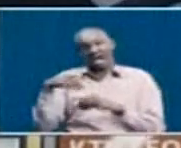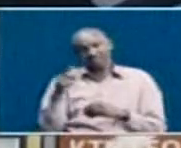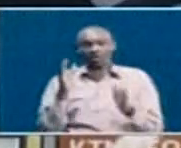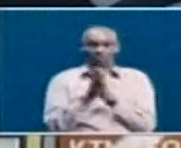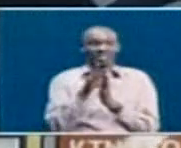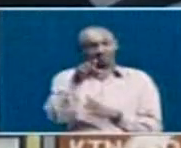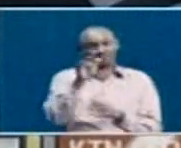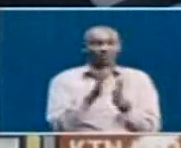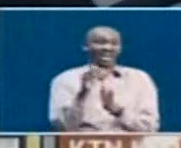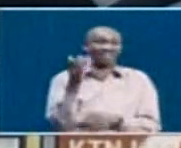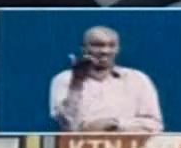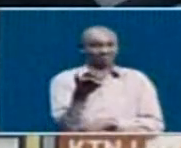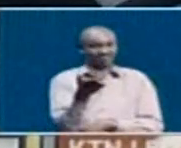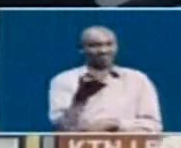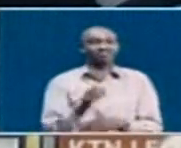na mwenzake.